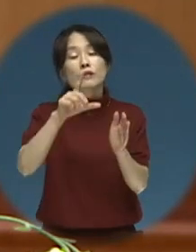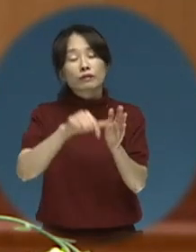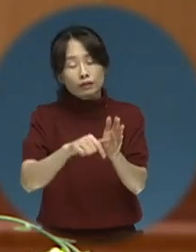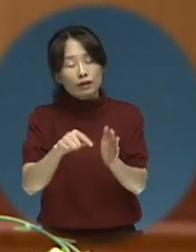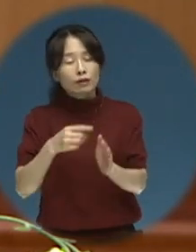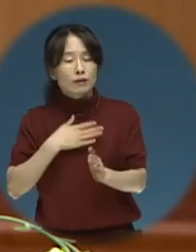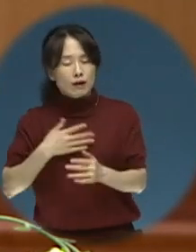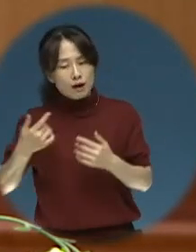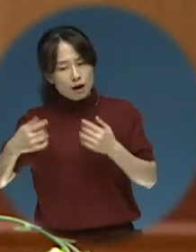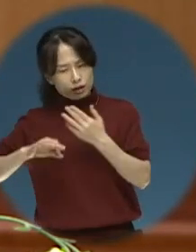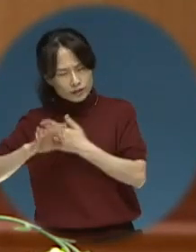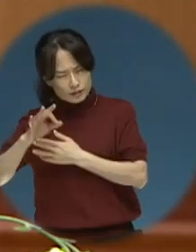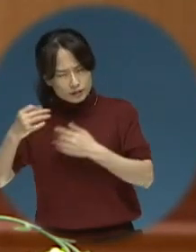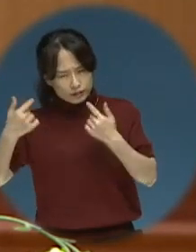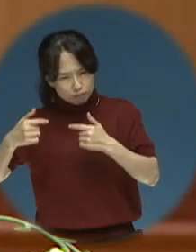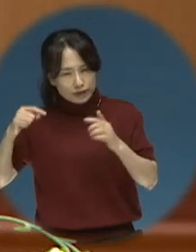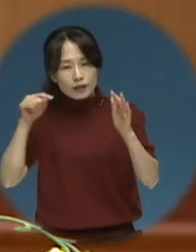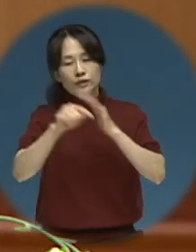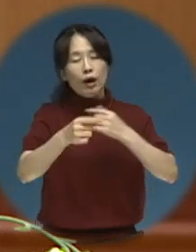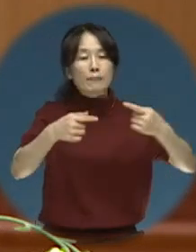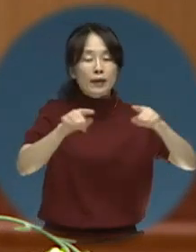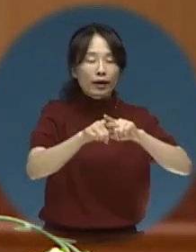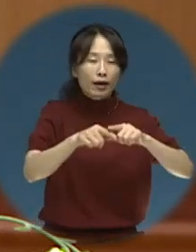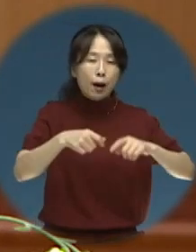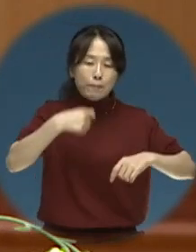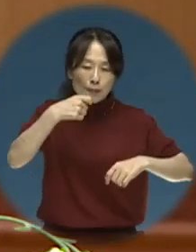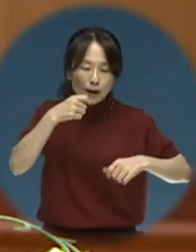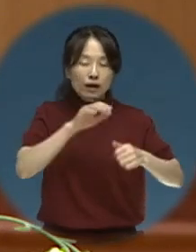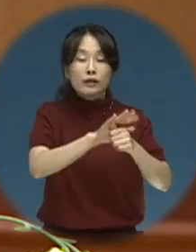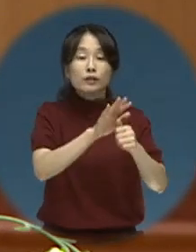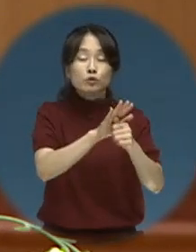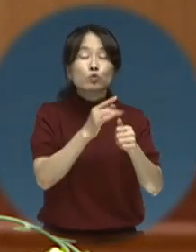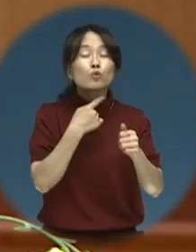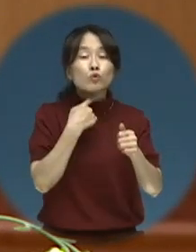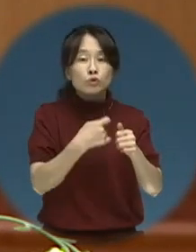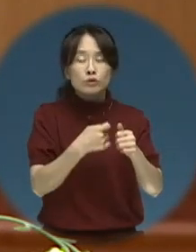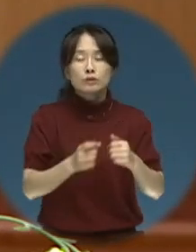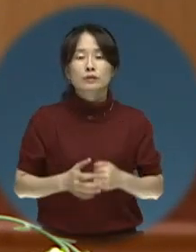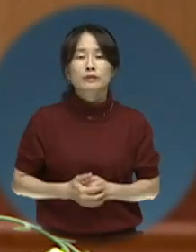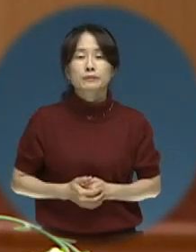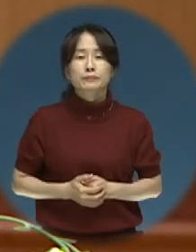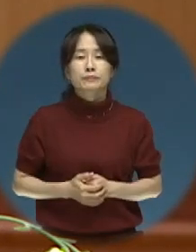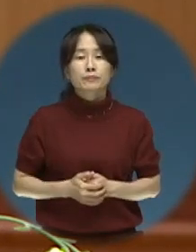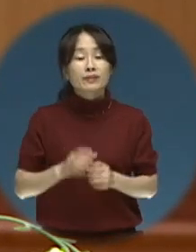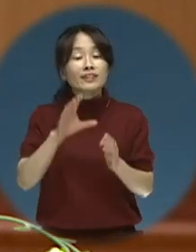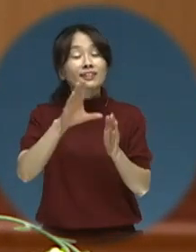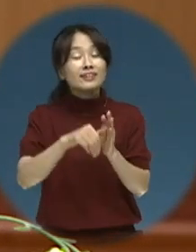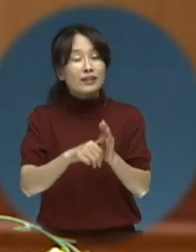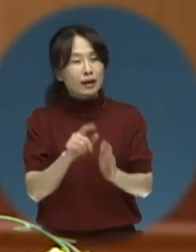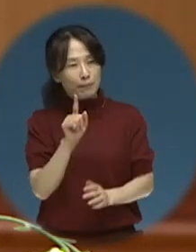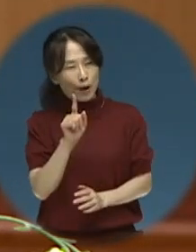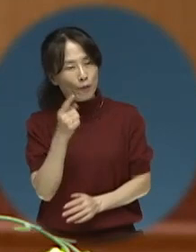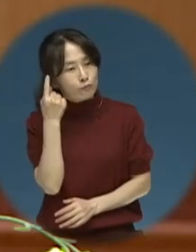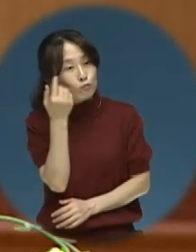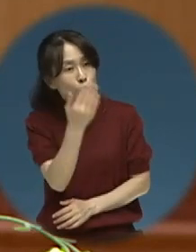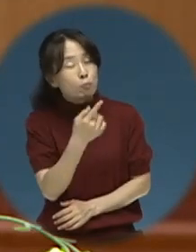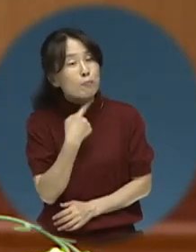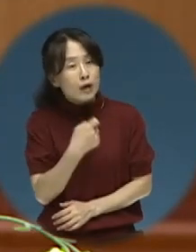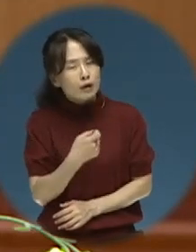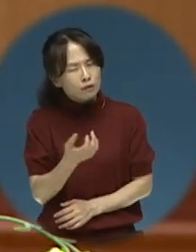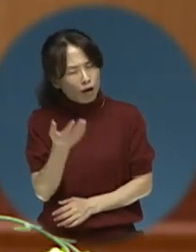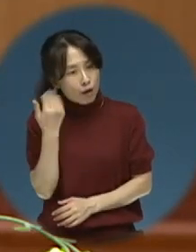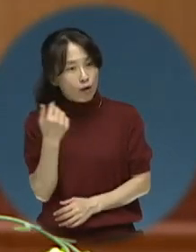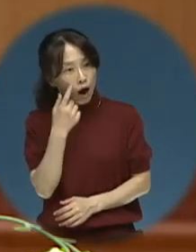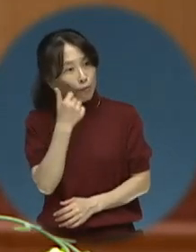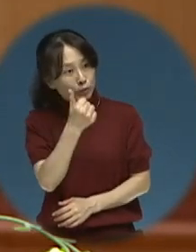가서 밥을 먹었던 적이 있습니다. 그때 방학되고 이래서. 근데 그때 제가 한번 여쭤봤어요. 예. 옛날에